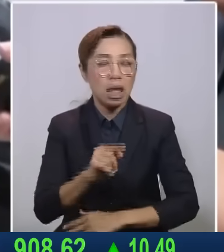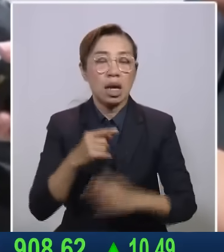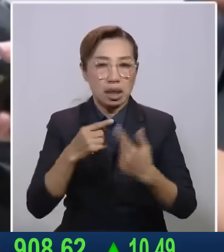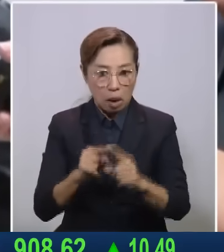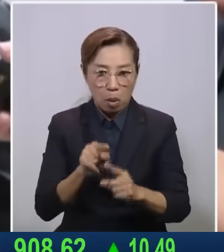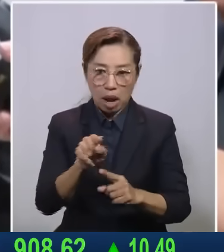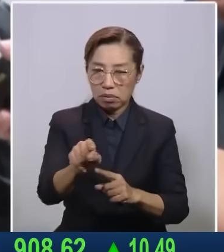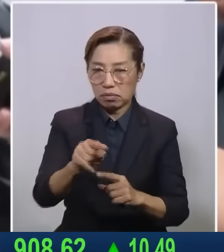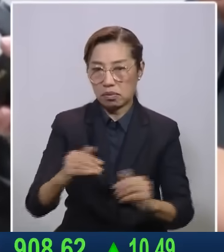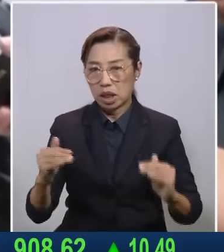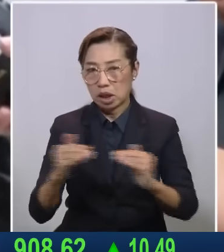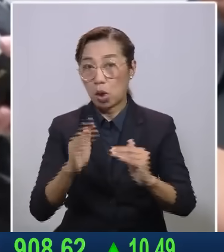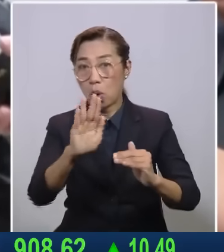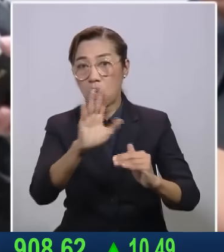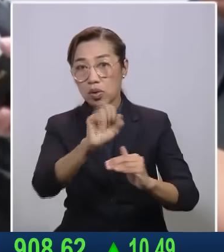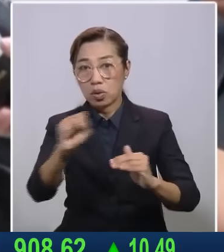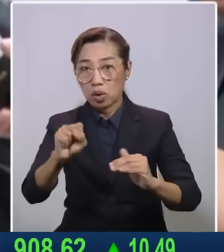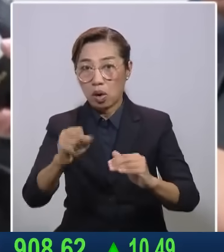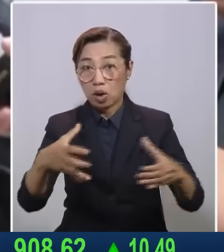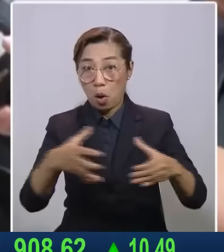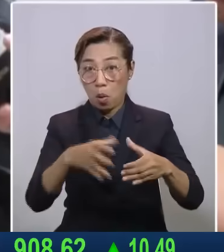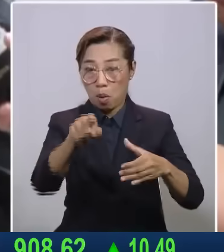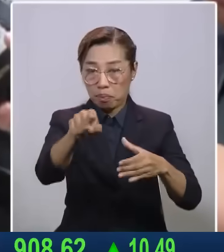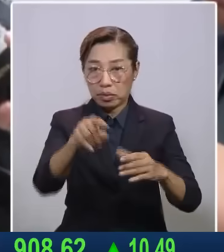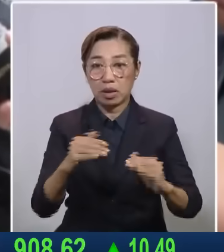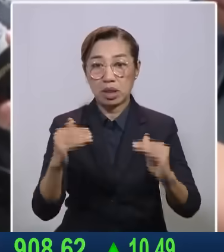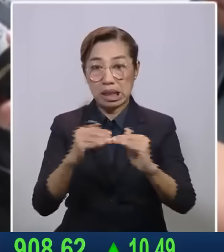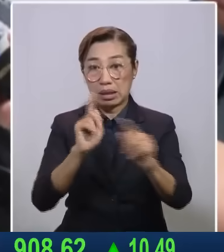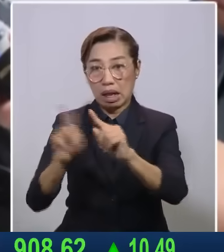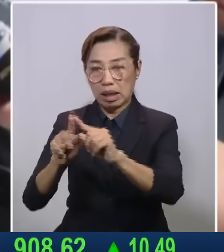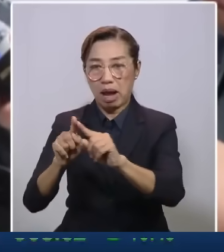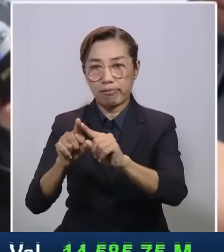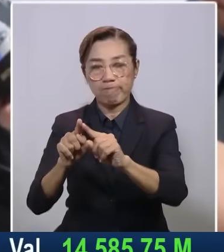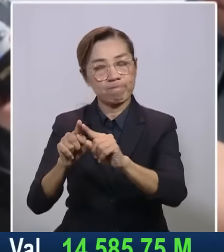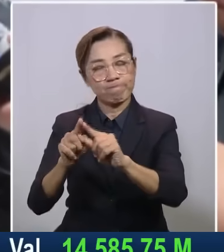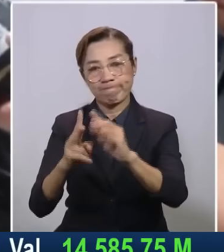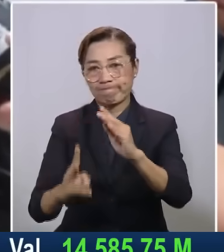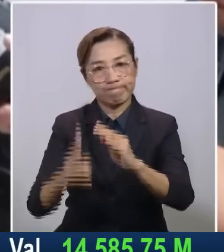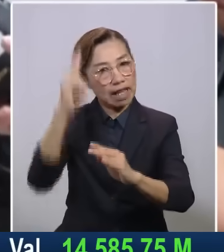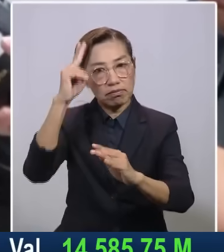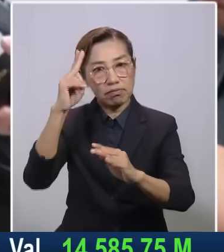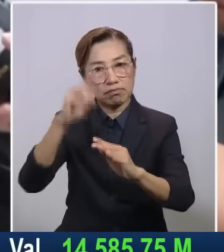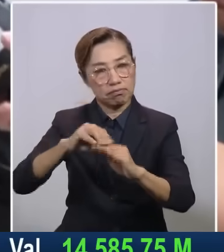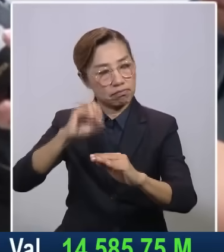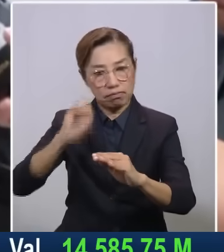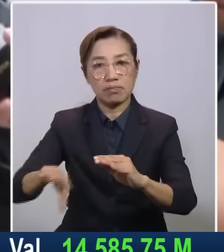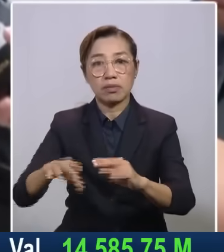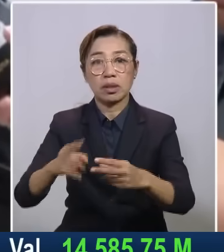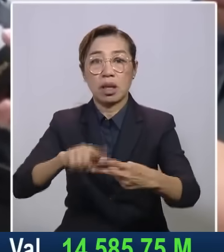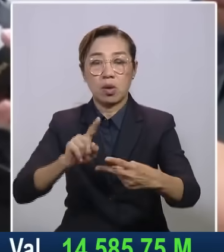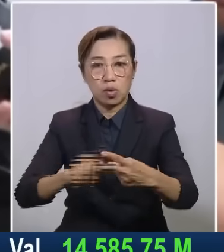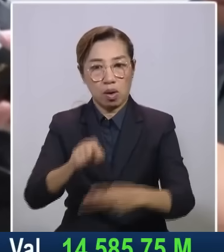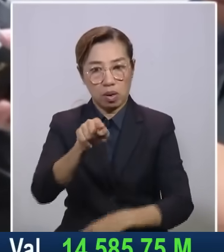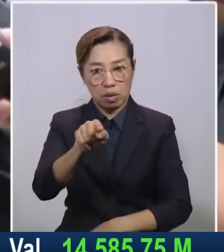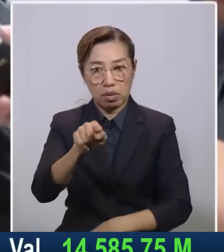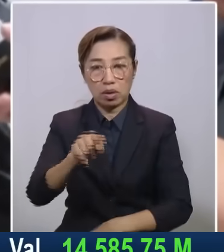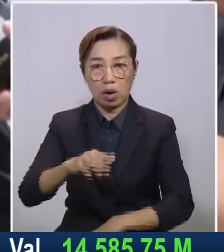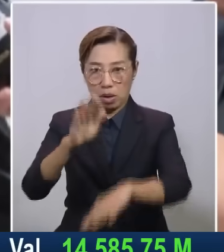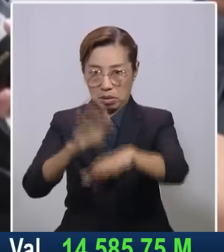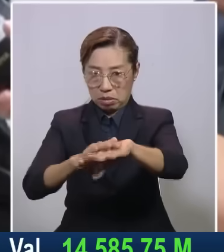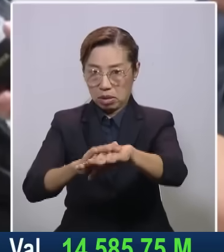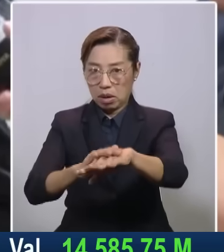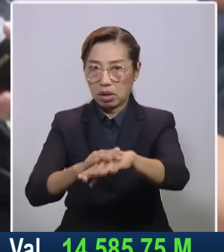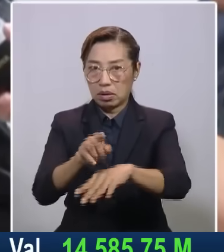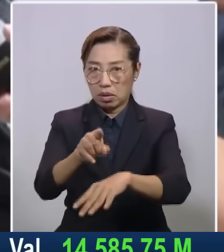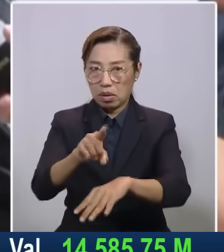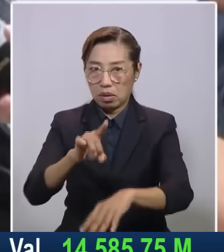จะตัดสิทธิ์พึงมีทั้งหมดนะครับของคุณชัยยัมพวานะครับและให้คาดโทษไป